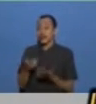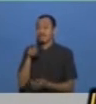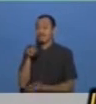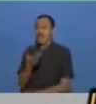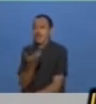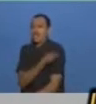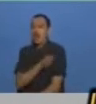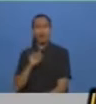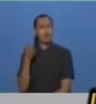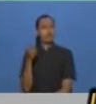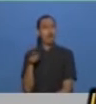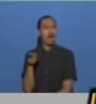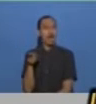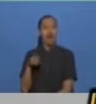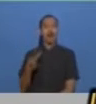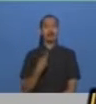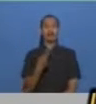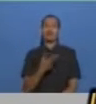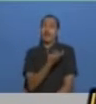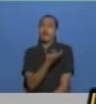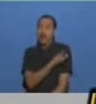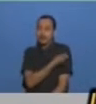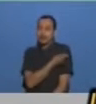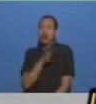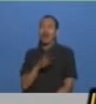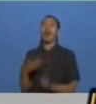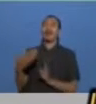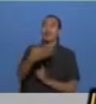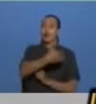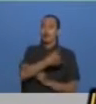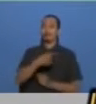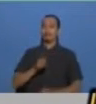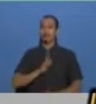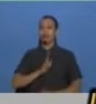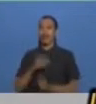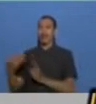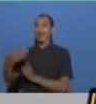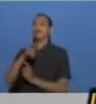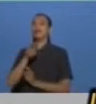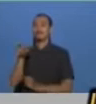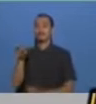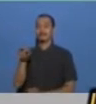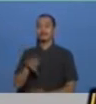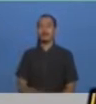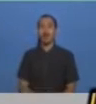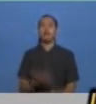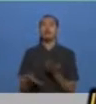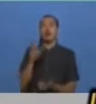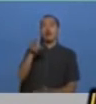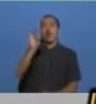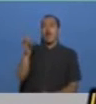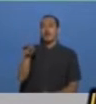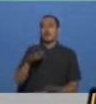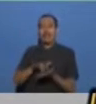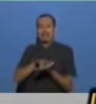tepatnya yang sangat-sangat riskan dan sangat mudah tertular oleh penyakit